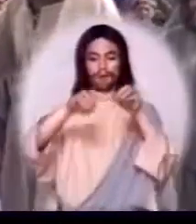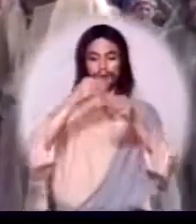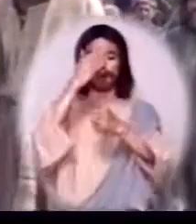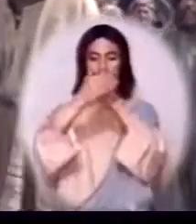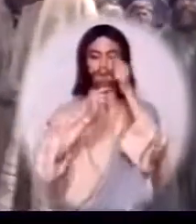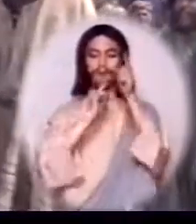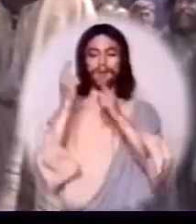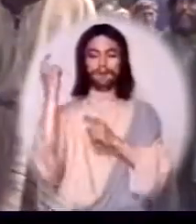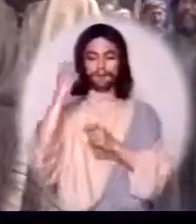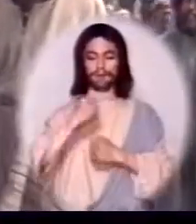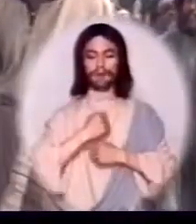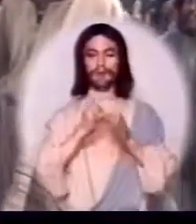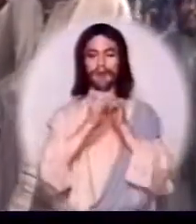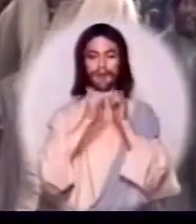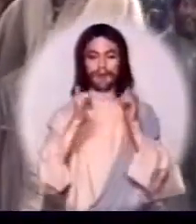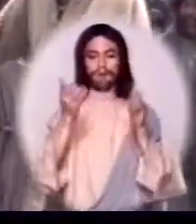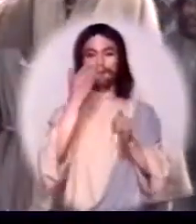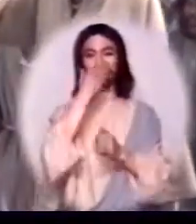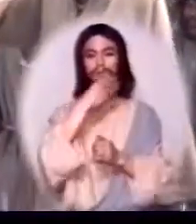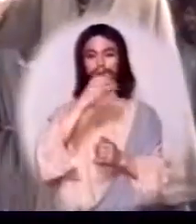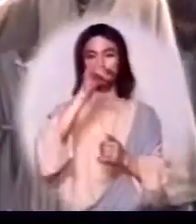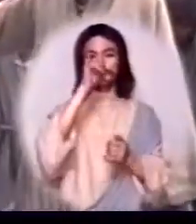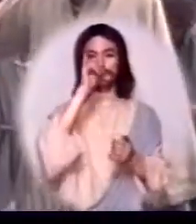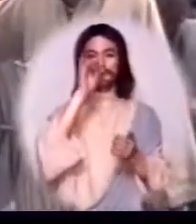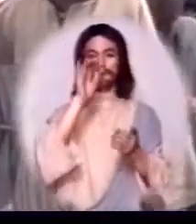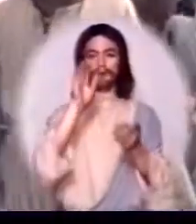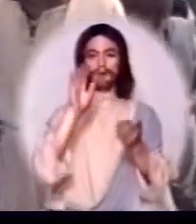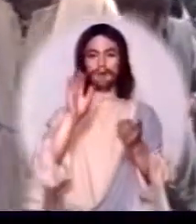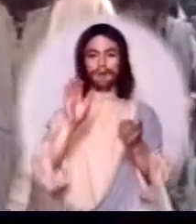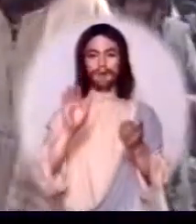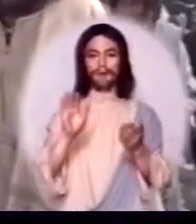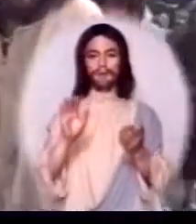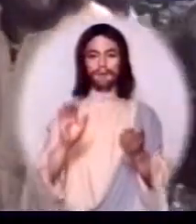오히려 하나님의 말씀을 듣고 지키는 사람이 복이 있도다.